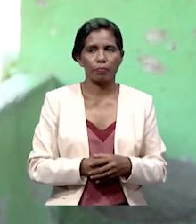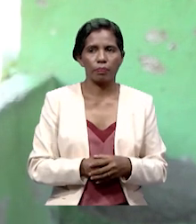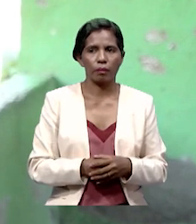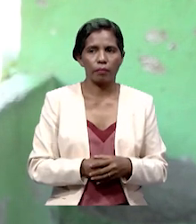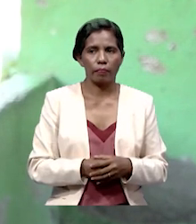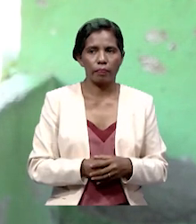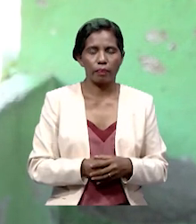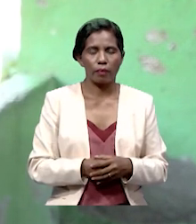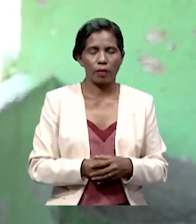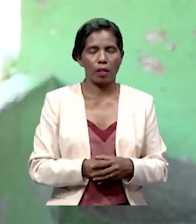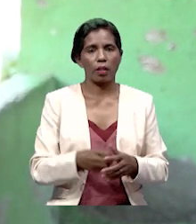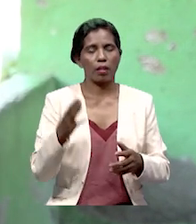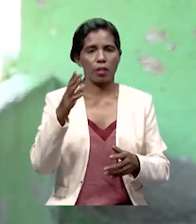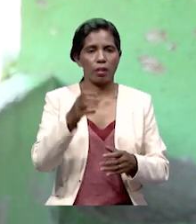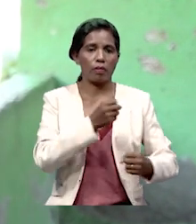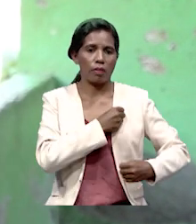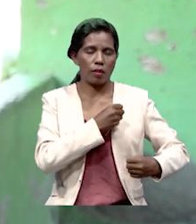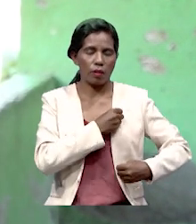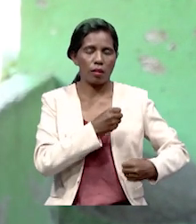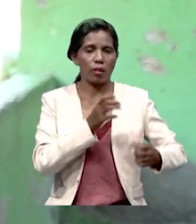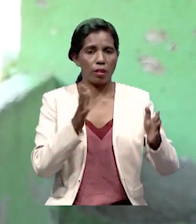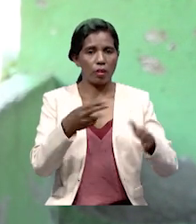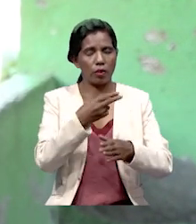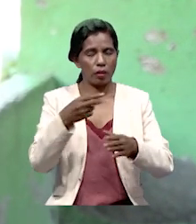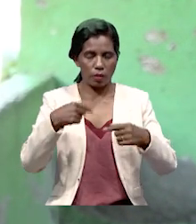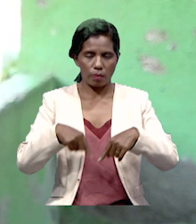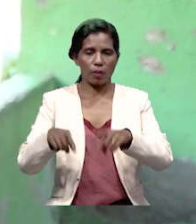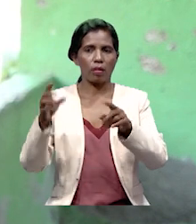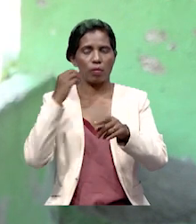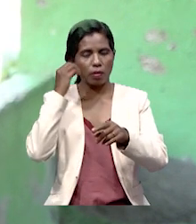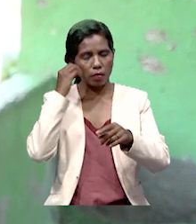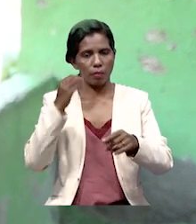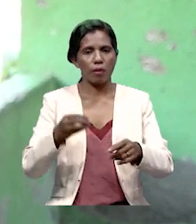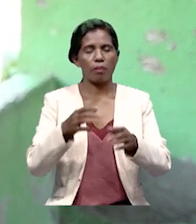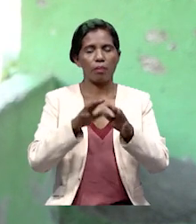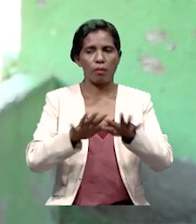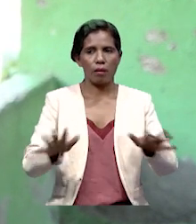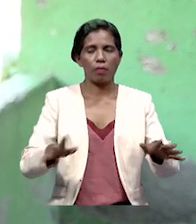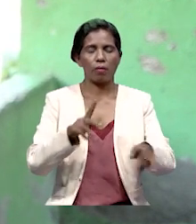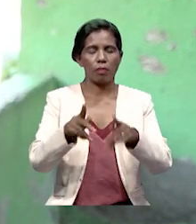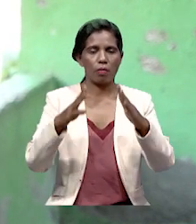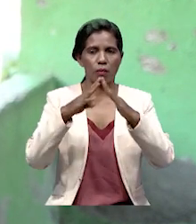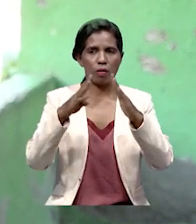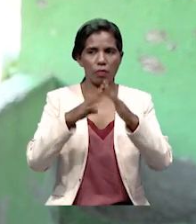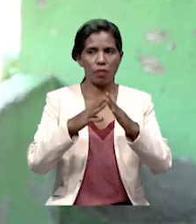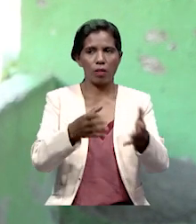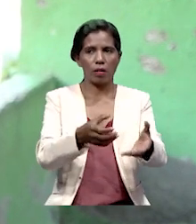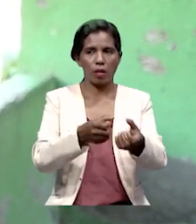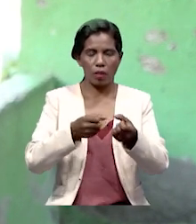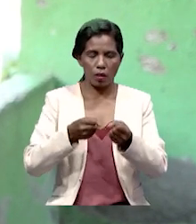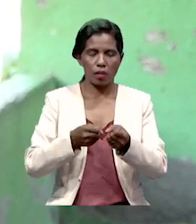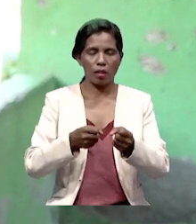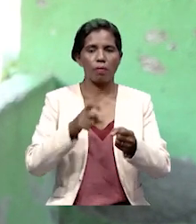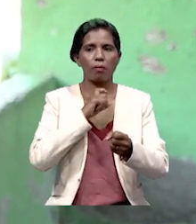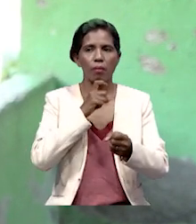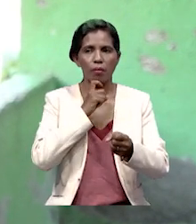Tentara sira fila i raine kusik mamo. Uma nebe kamri kenba komdari sira bakurau hasai besi hudi halo fali